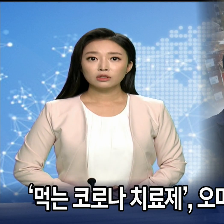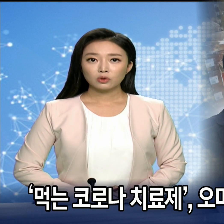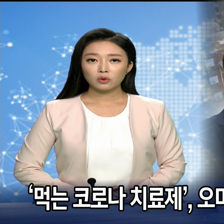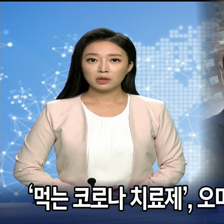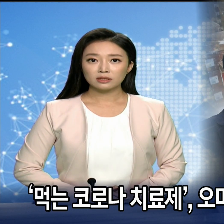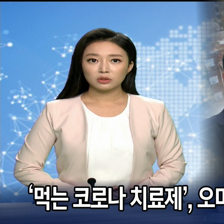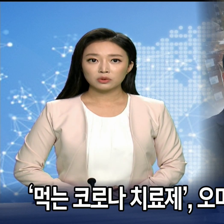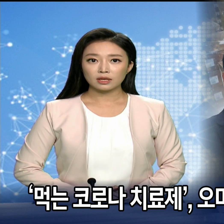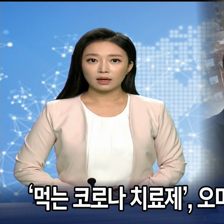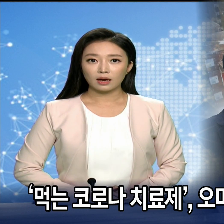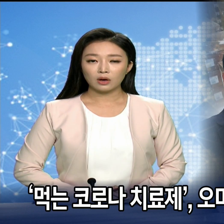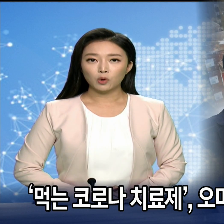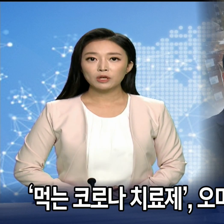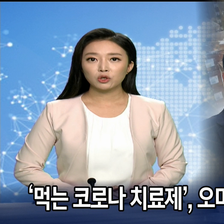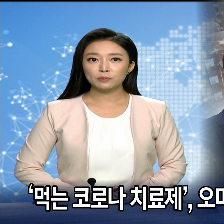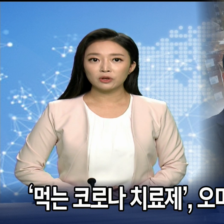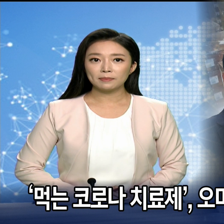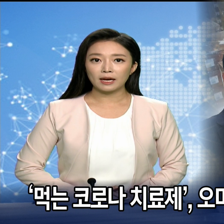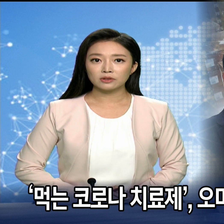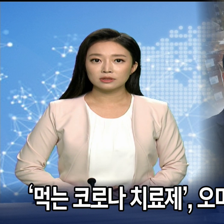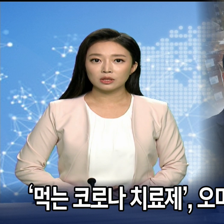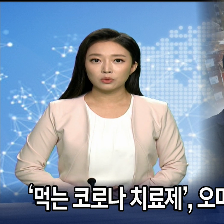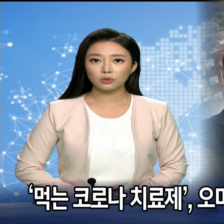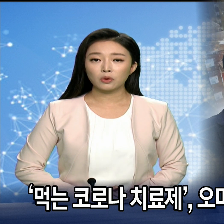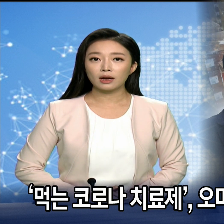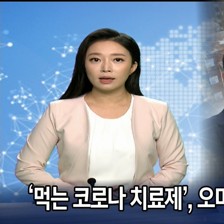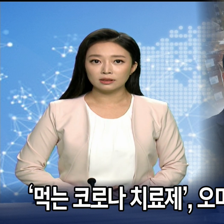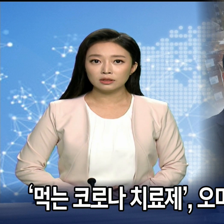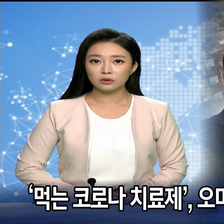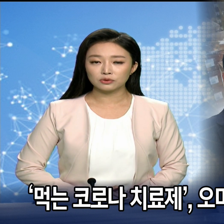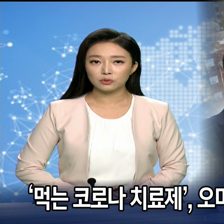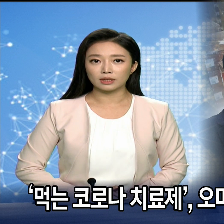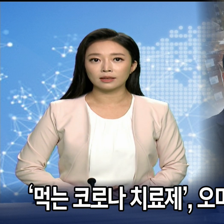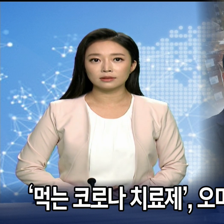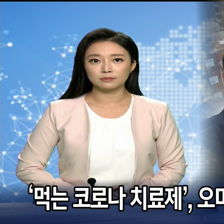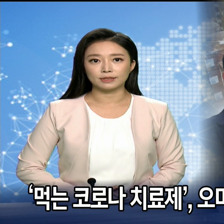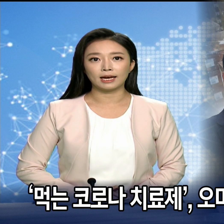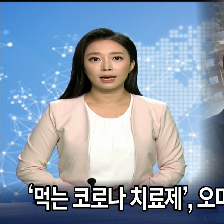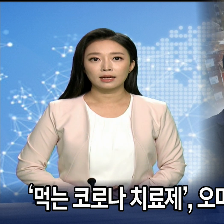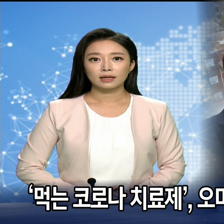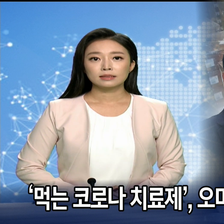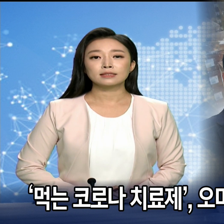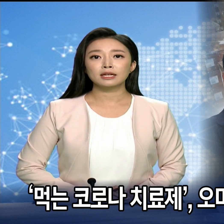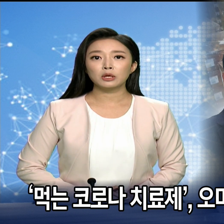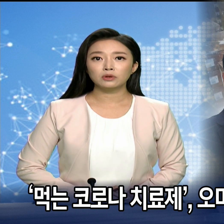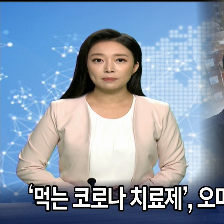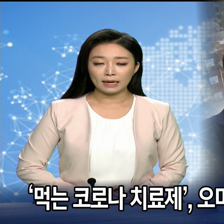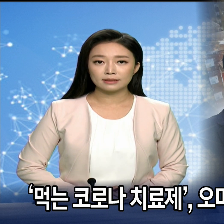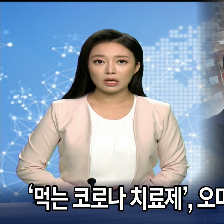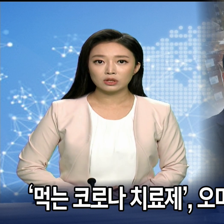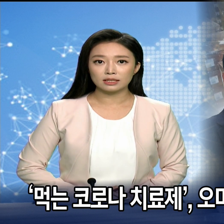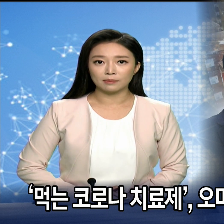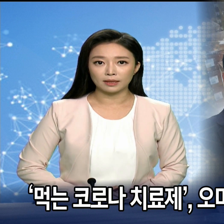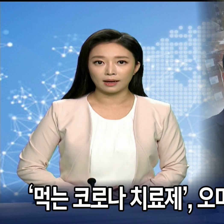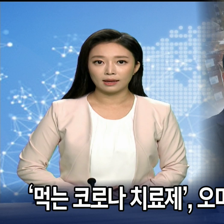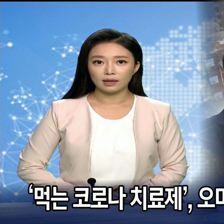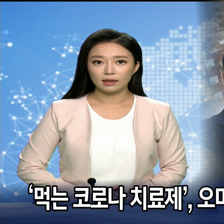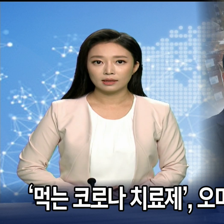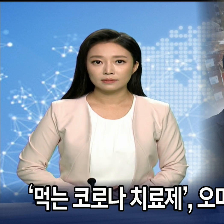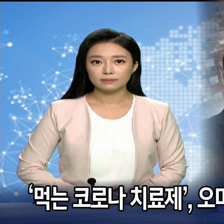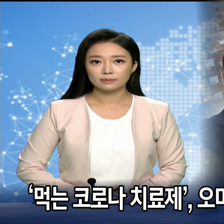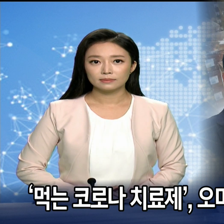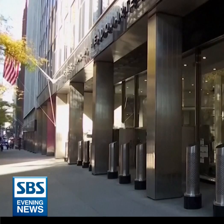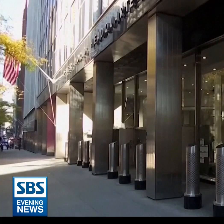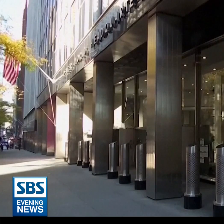파이자의 먹는 코로나 치료제가 오미크론 변이 바이러스에도 효과가 있는 것으로 나타났습니다. 자세한 내용은 박재현 기자입니다.